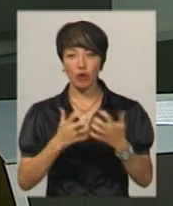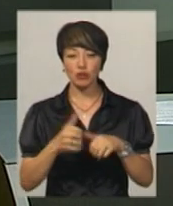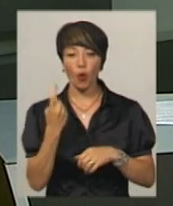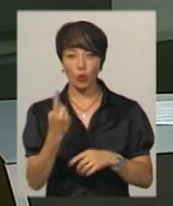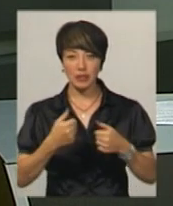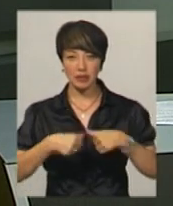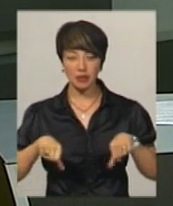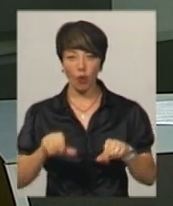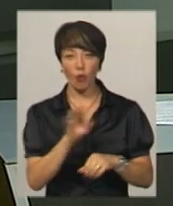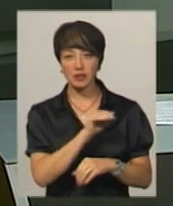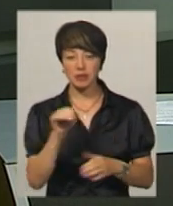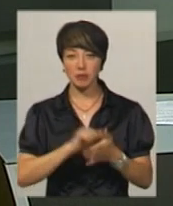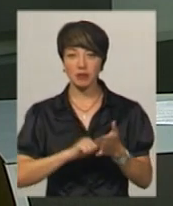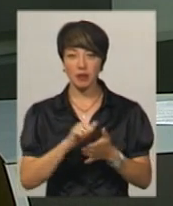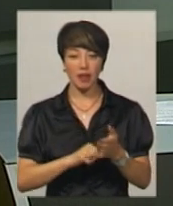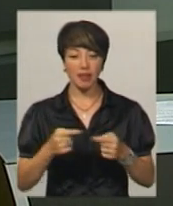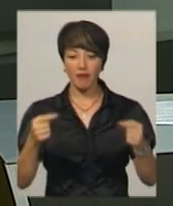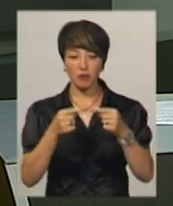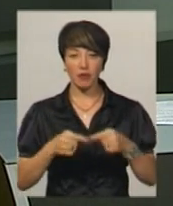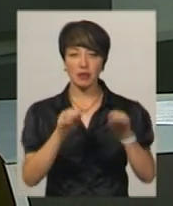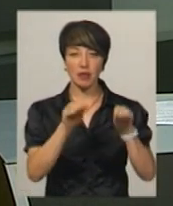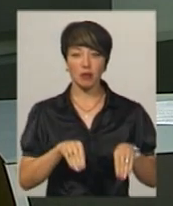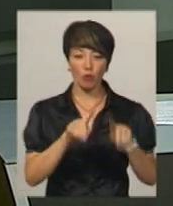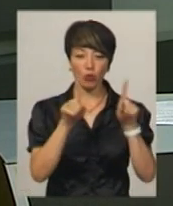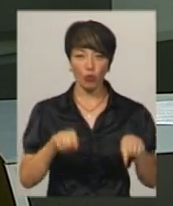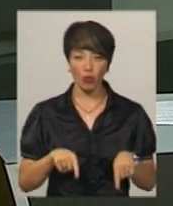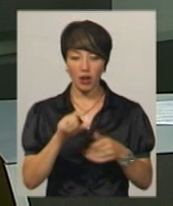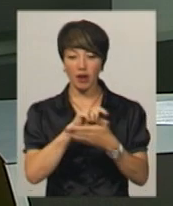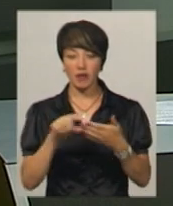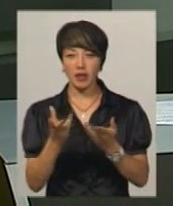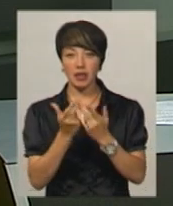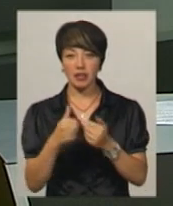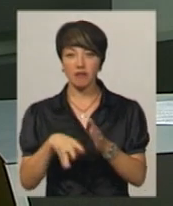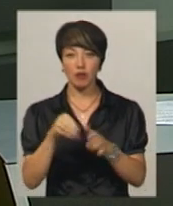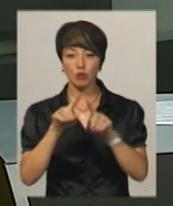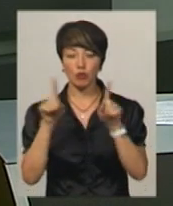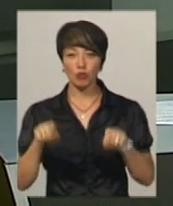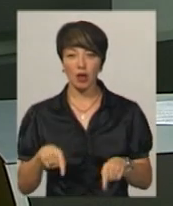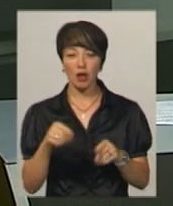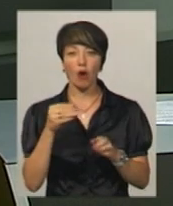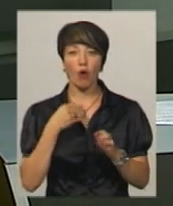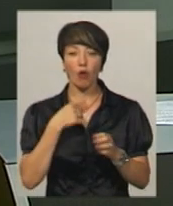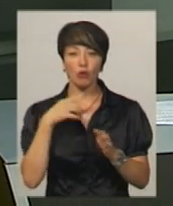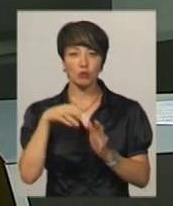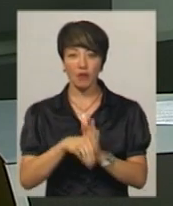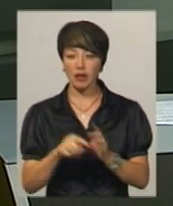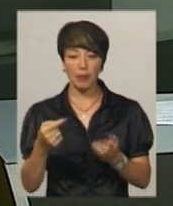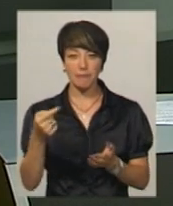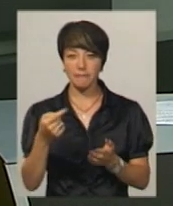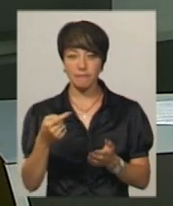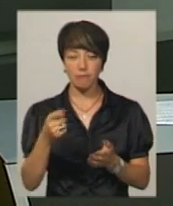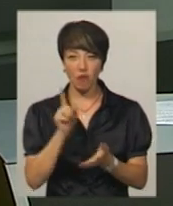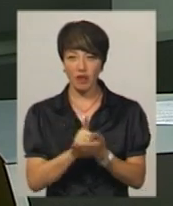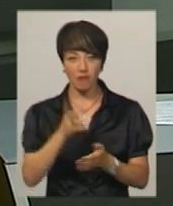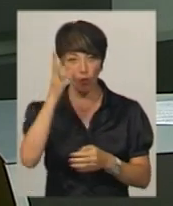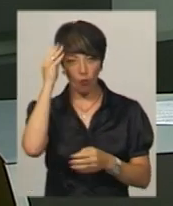причина перераховки голосів – невідповідність даних протоколів у графі «Кількість виборчих бюлетнів для голосування, які не підлягають врахуванню».